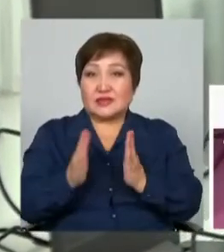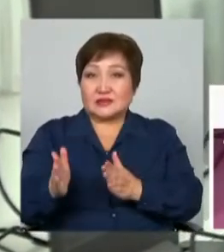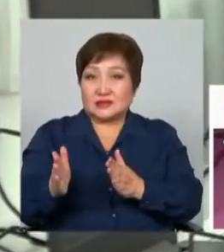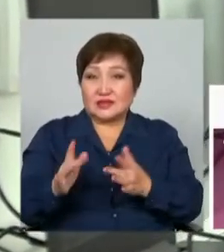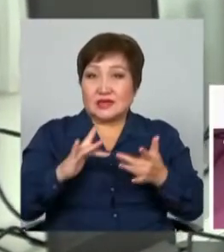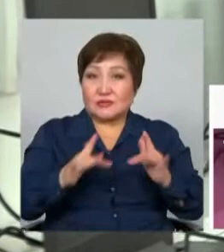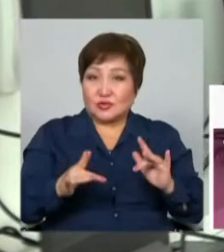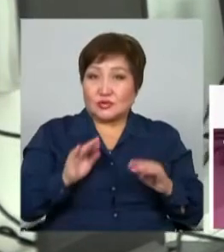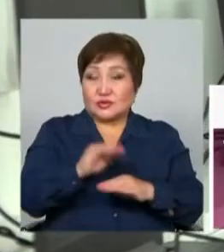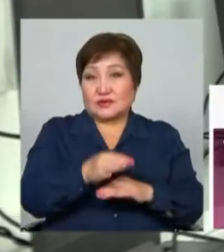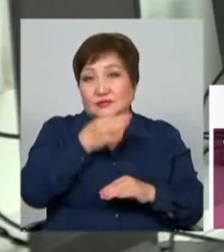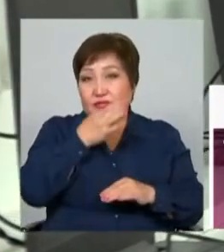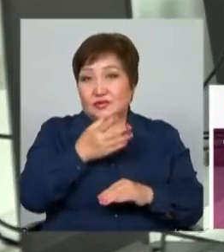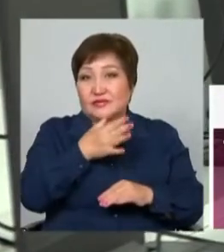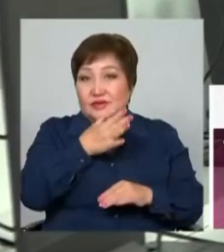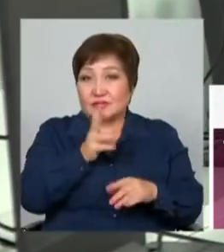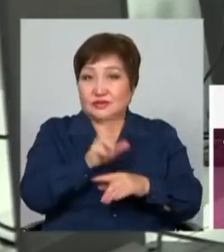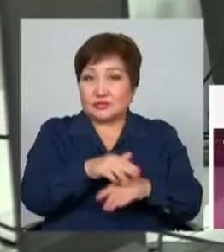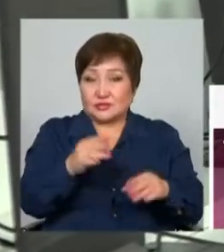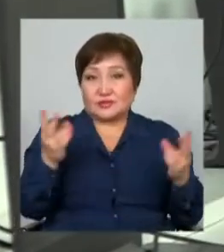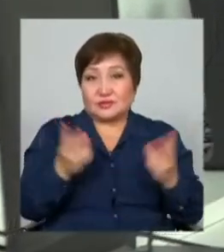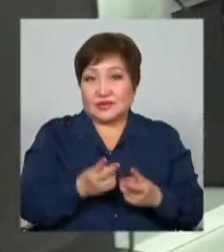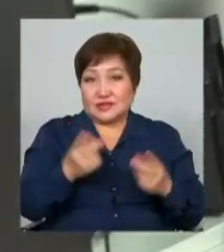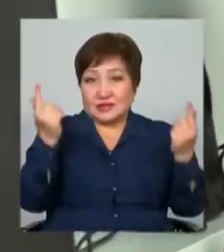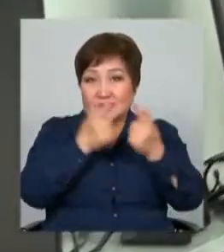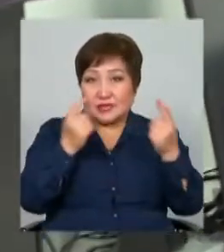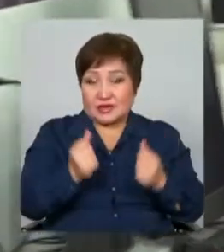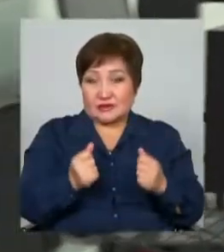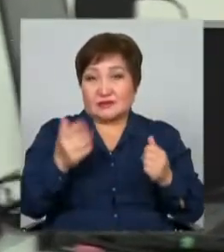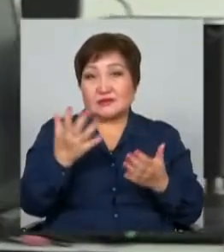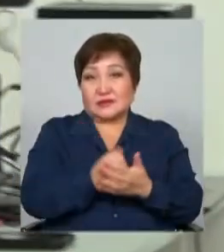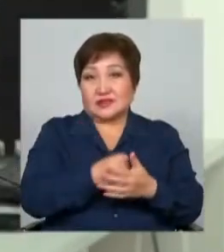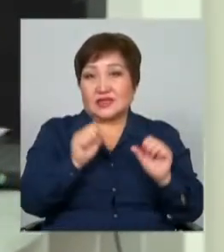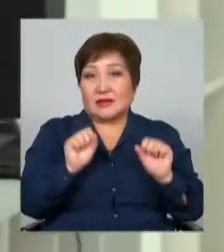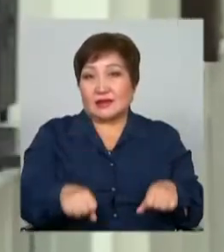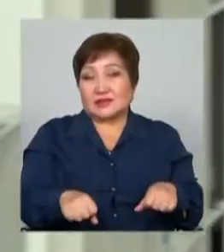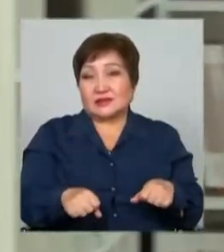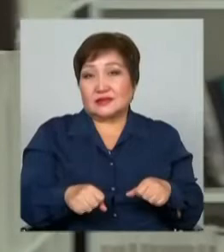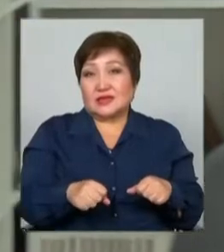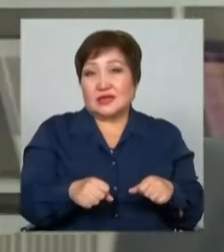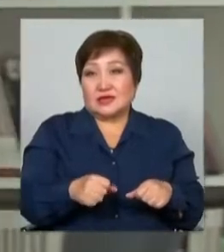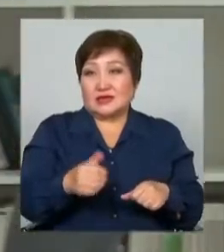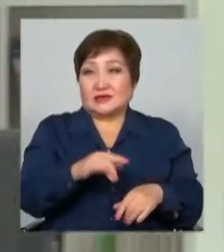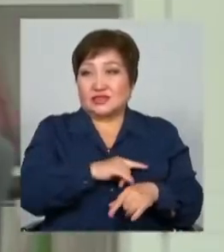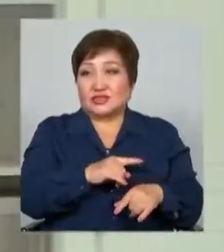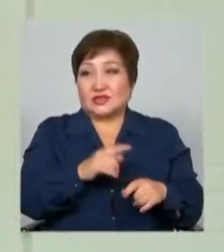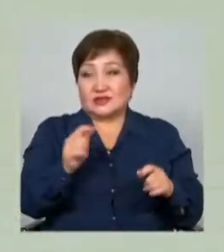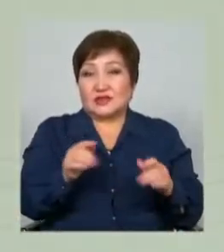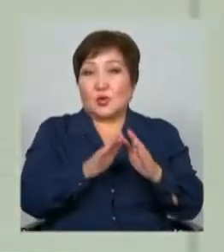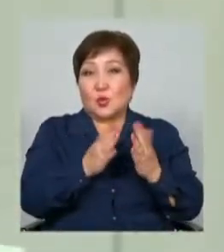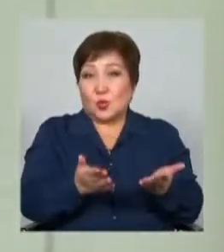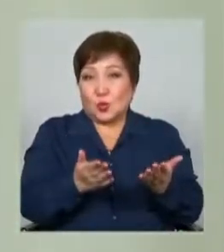кез келген уақытта кіріп, қалаған ақпаратыңызды іздей аласыз. Тіпті керек десеңіз, сүйіп оқитын кітабыңызды да